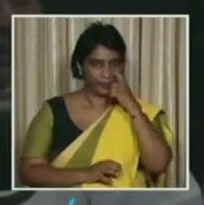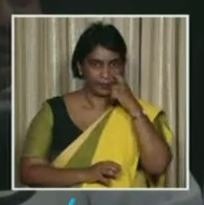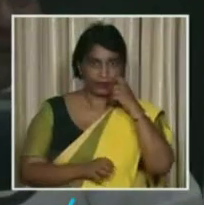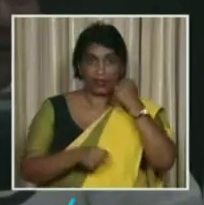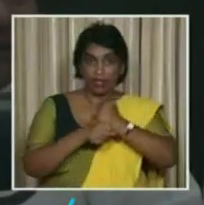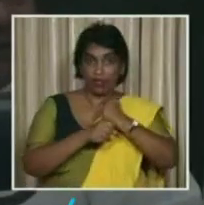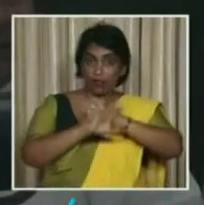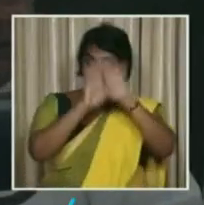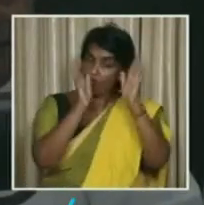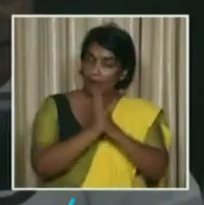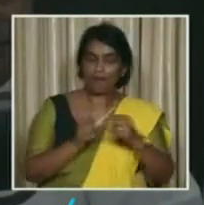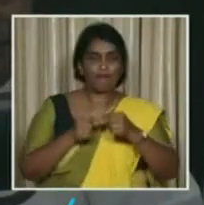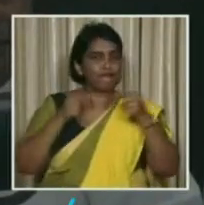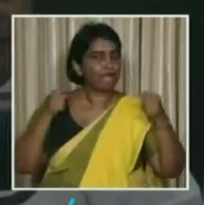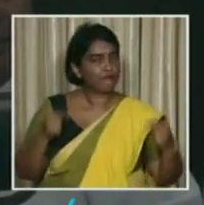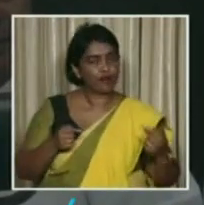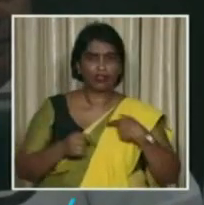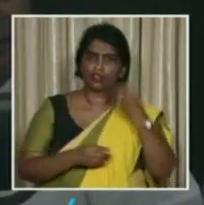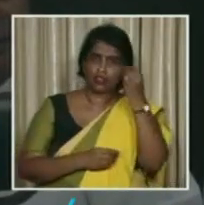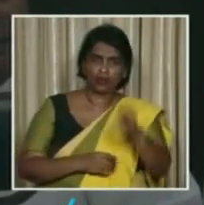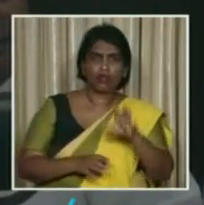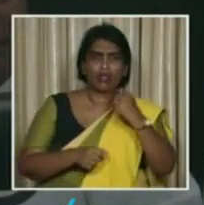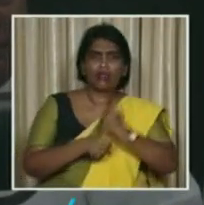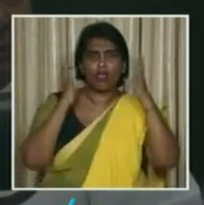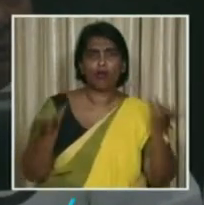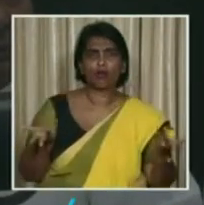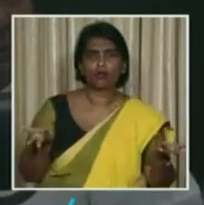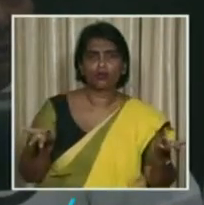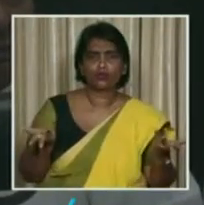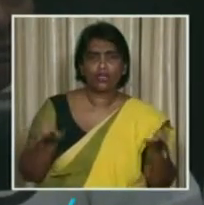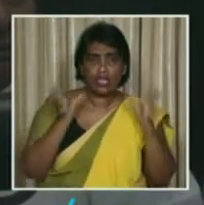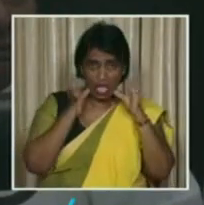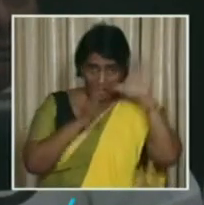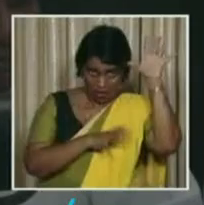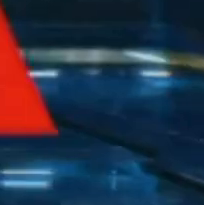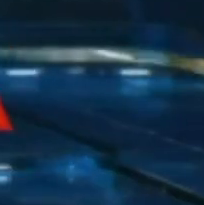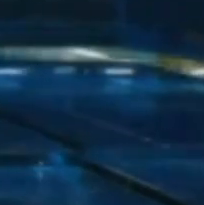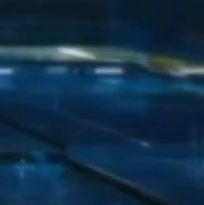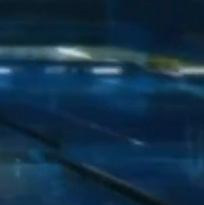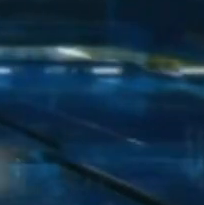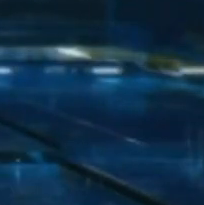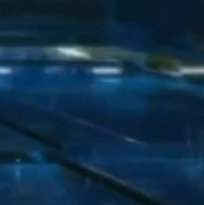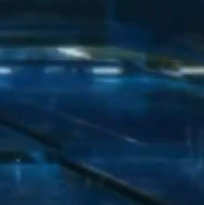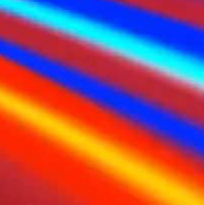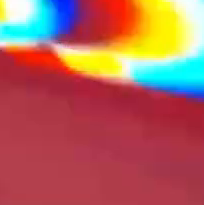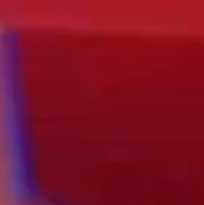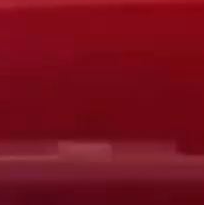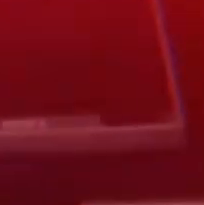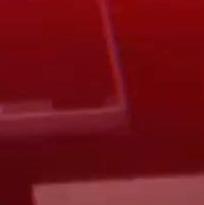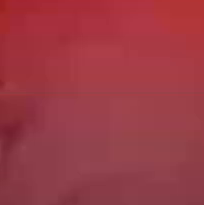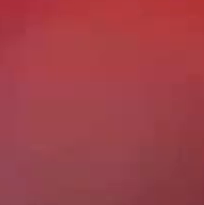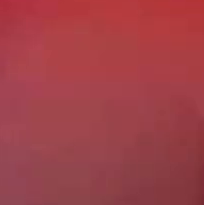ඉන්න ඔක්කොම විරුද්ධව දුන්නා. එතකොට මේ කැසට් එක ගෙනාවේ මොන භූතයේද? භූත බලවේගයක් විසින්ද මේක ගෙනාවේ?